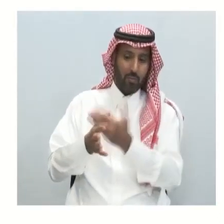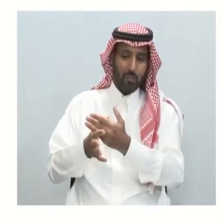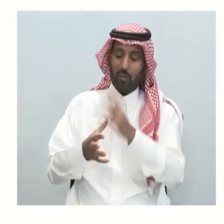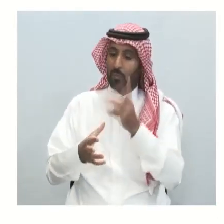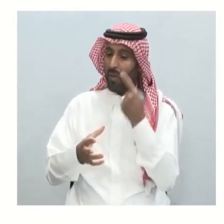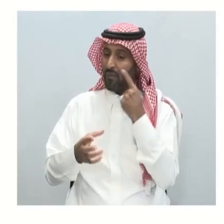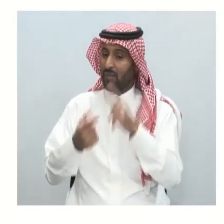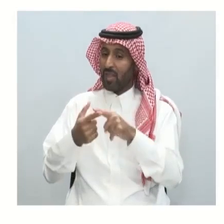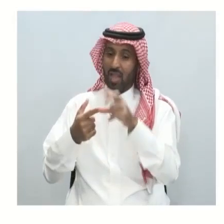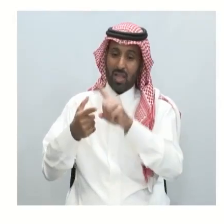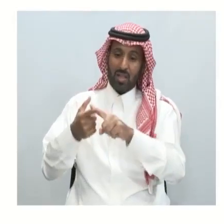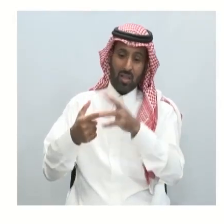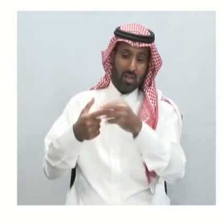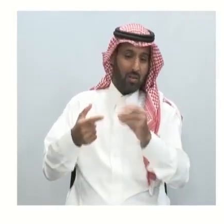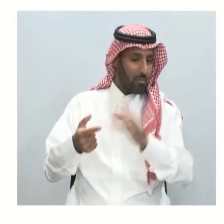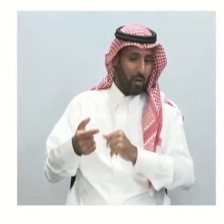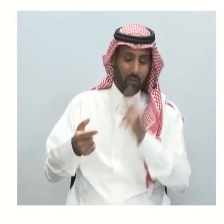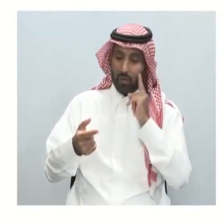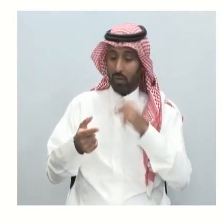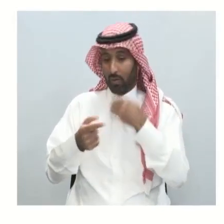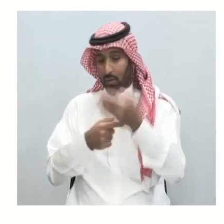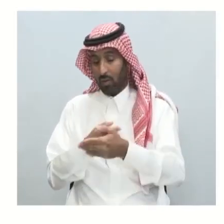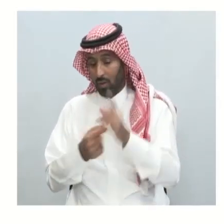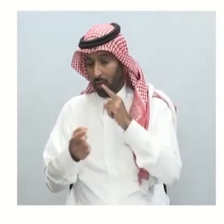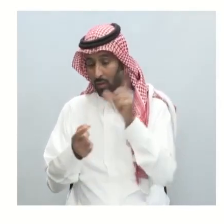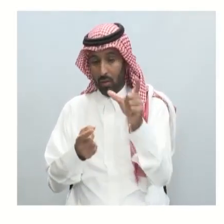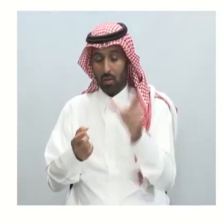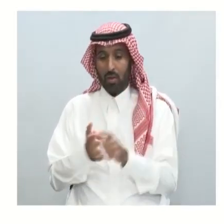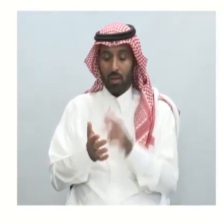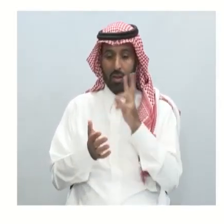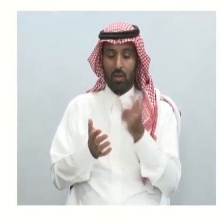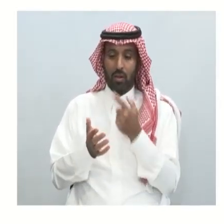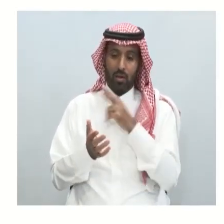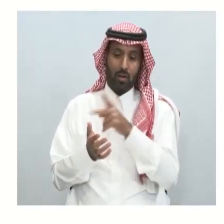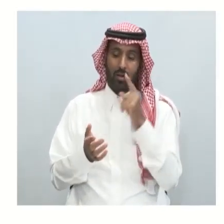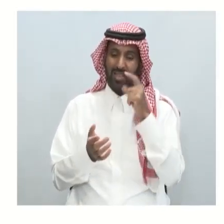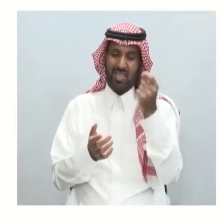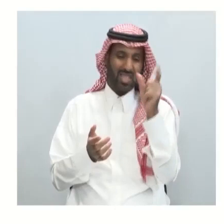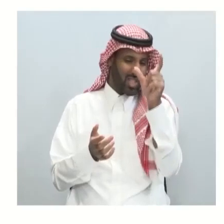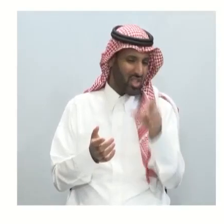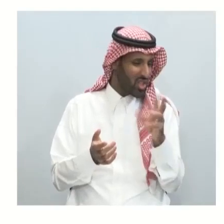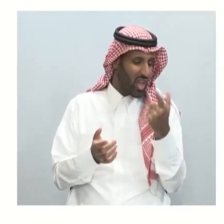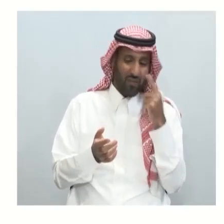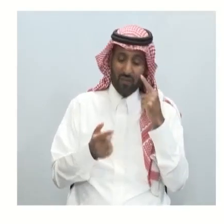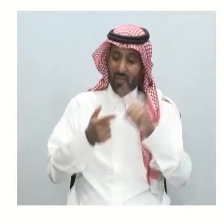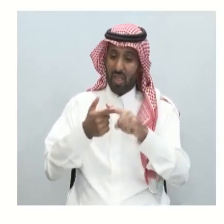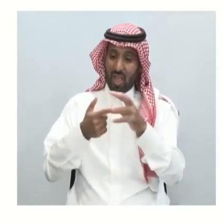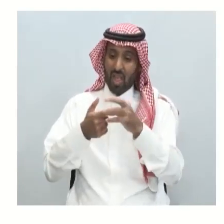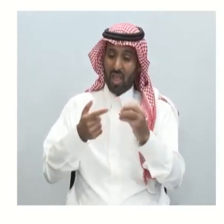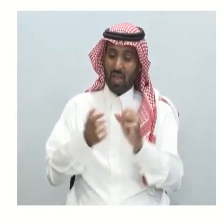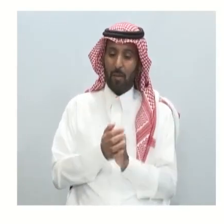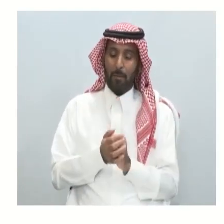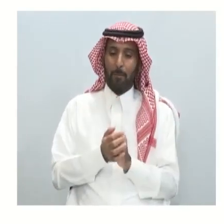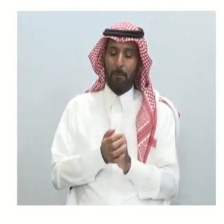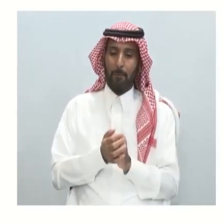ثنائيه في الاقطاب اليوم سنكمل القطبيه وشكل الجزي القطبيه